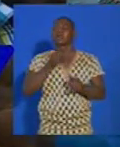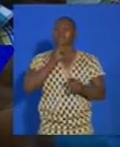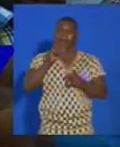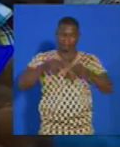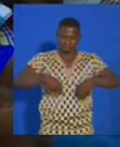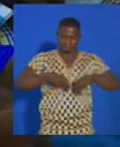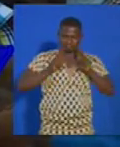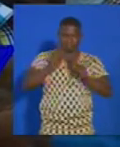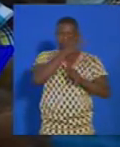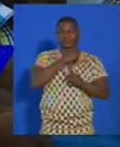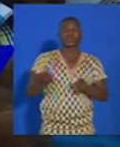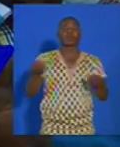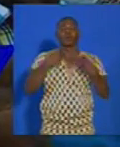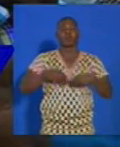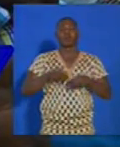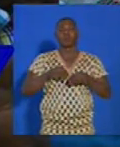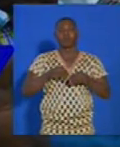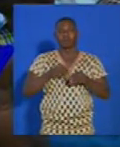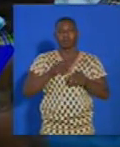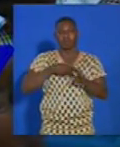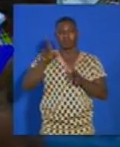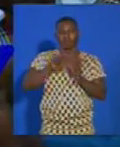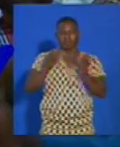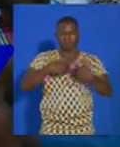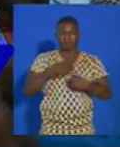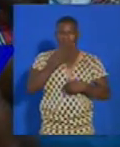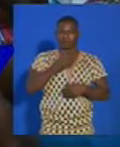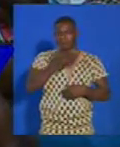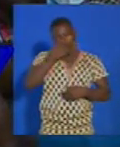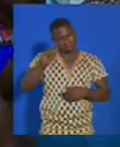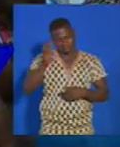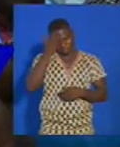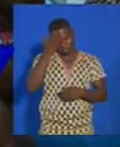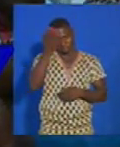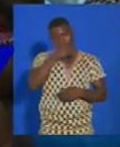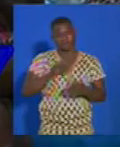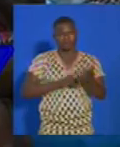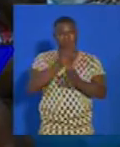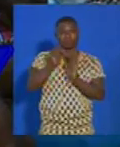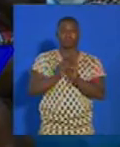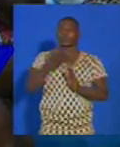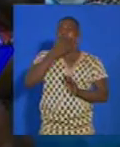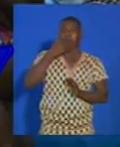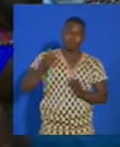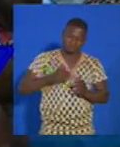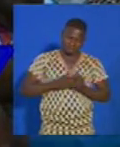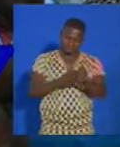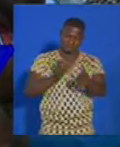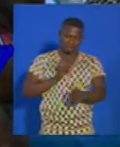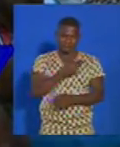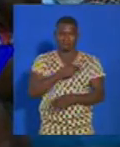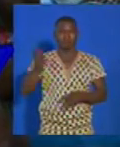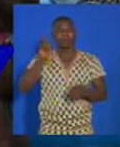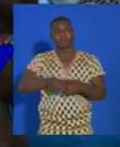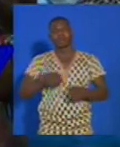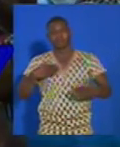ces professionnels des médias là d'avoir une meilleure connaissance du Fonds permanent pour le développement des collectivités territoriales pour mieux nous accompagner à